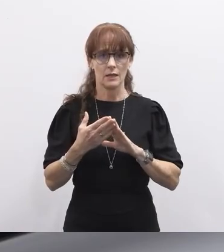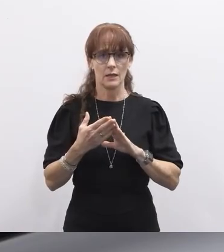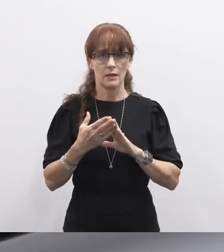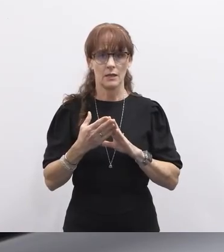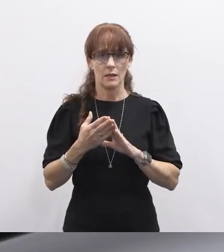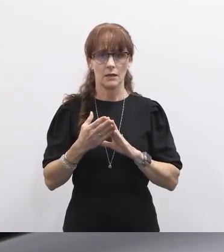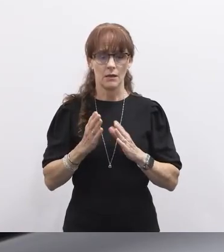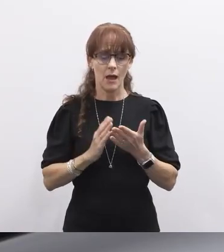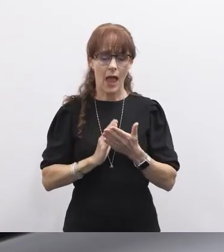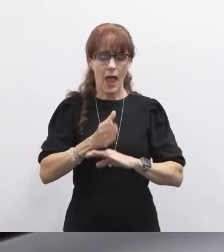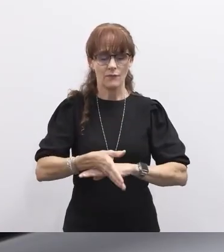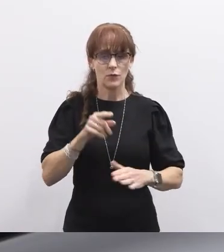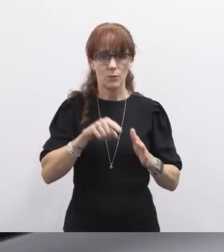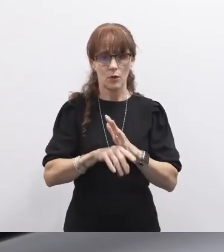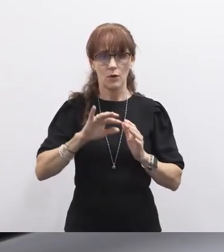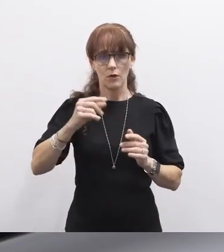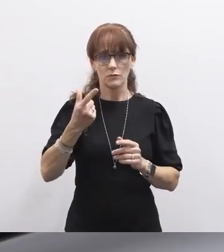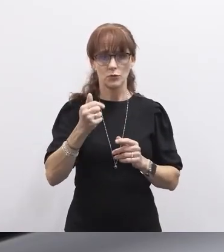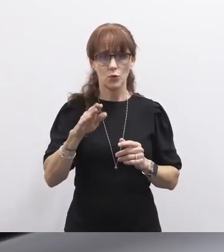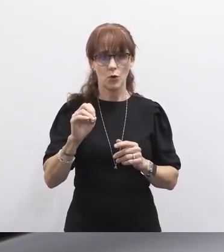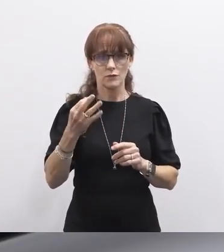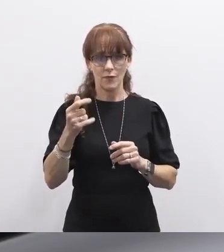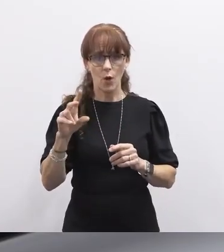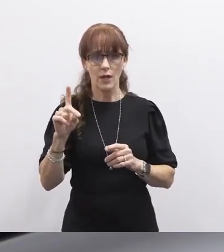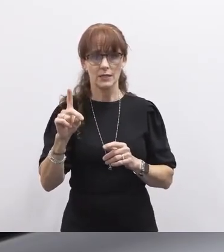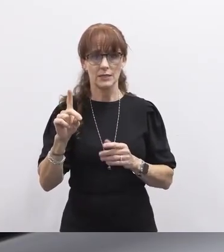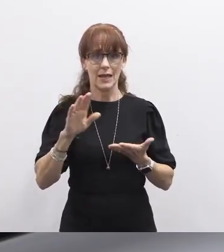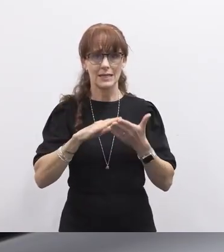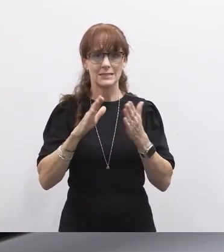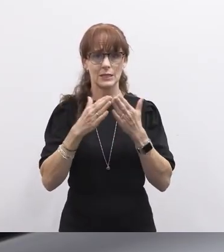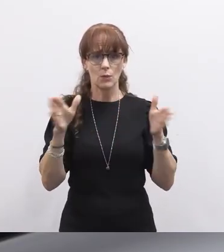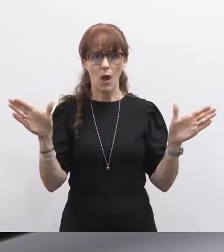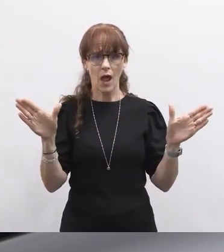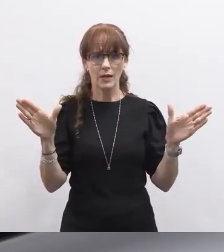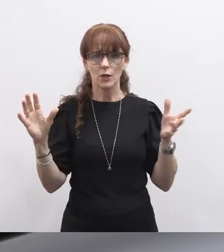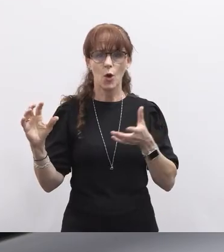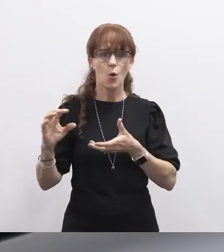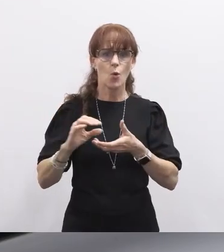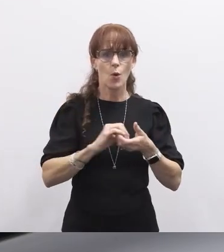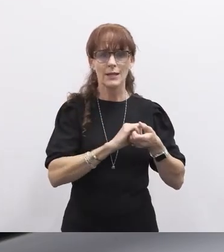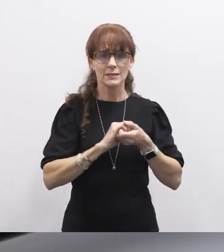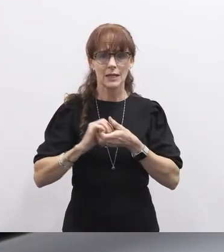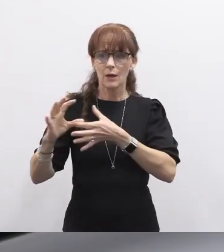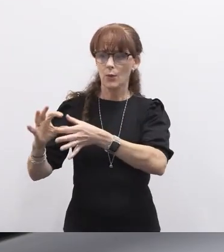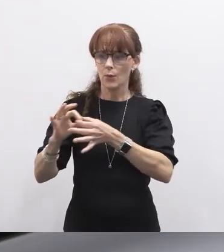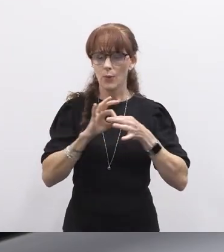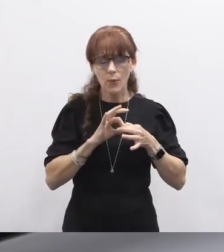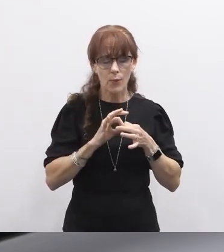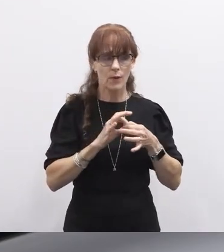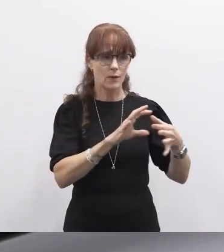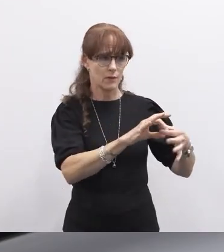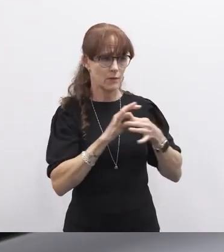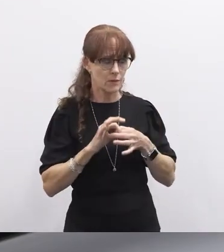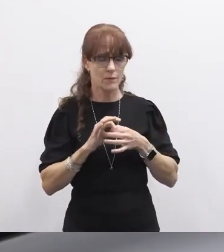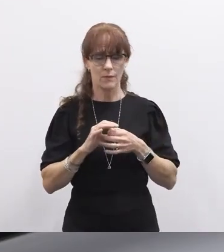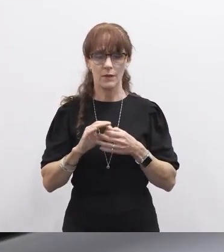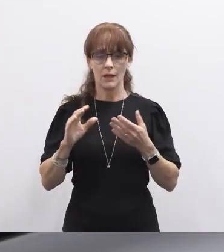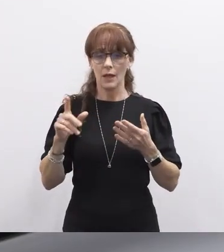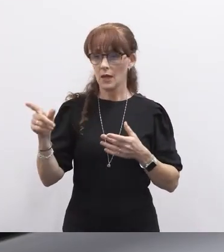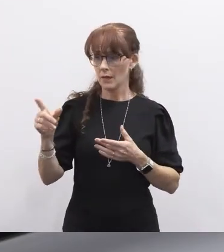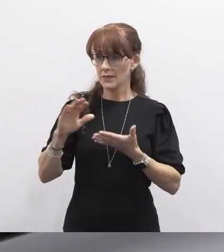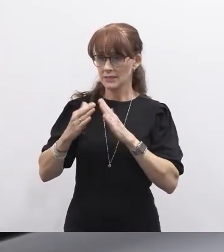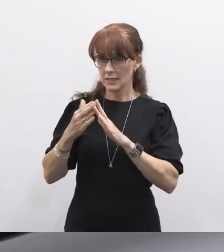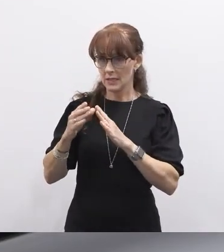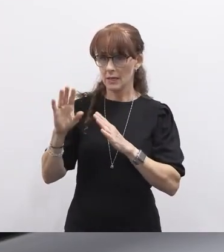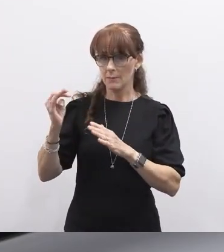ខែធ្នូពីឆ្នាំកន្លងមកនោះគឺថាវាមានបញ្ហាគឺជាគ្រាដ៏លំបាកសម្រាប់ទីក្រុងហើយនិងប្រទេសជាតិរបស់យើង